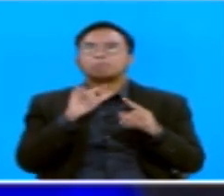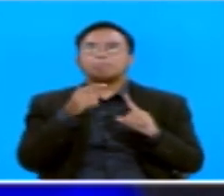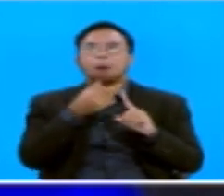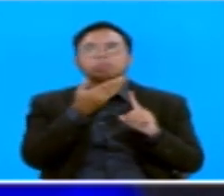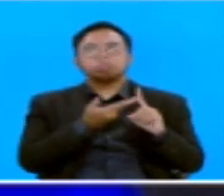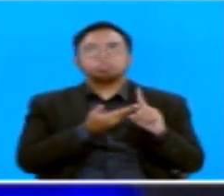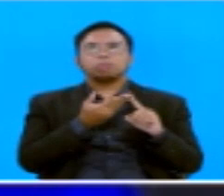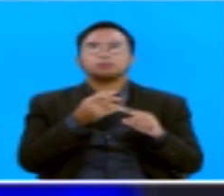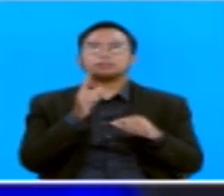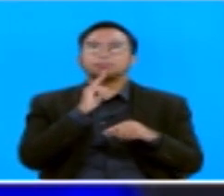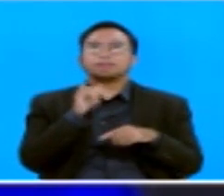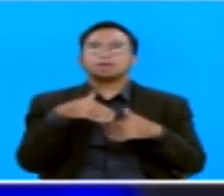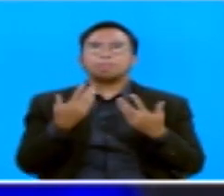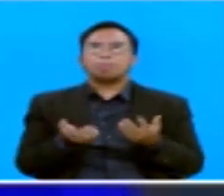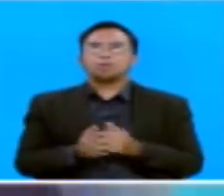ini?